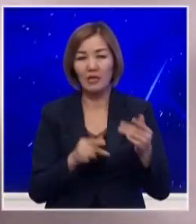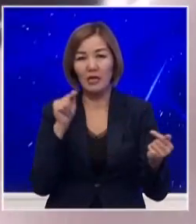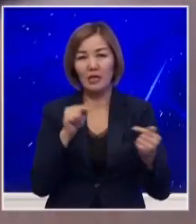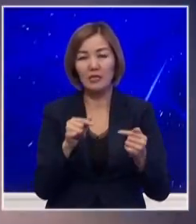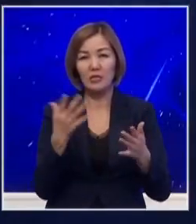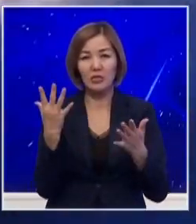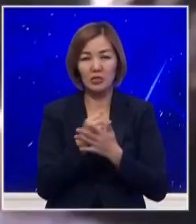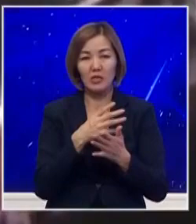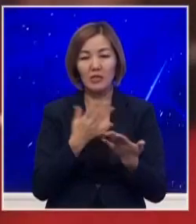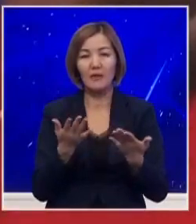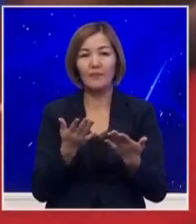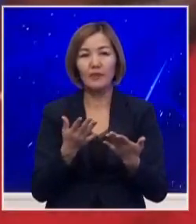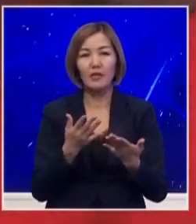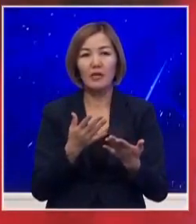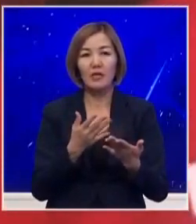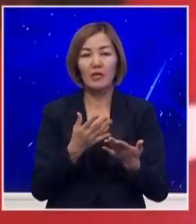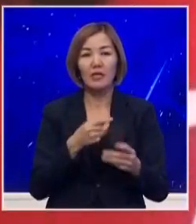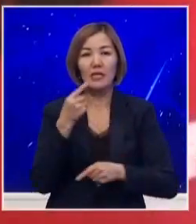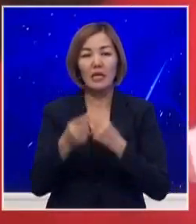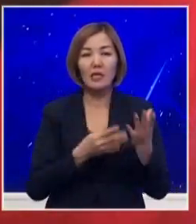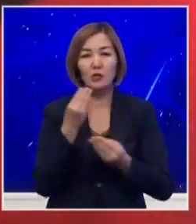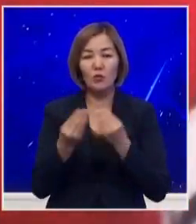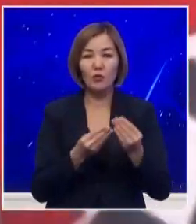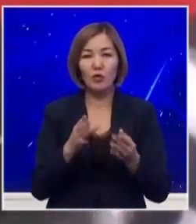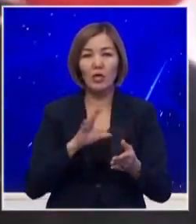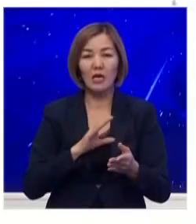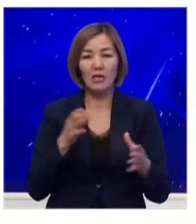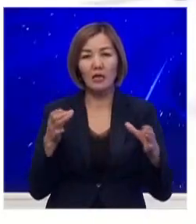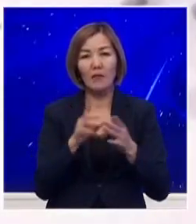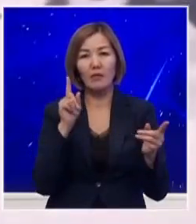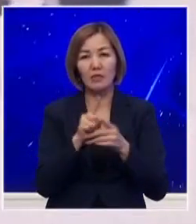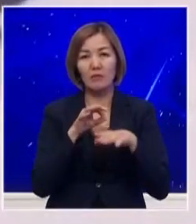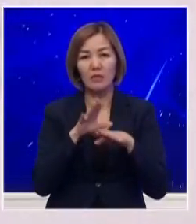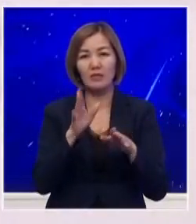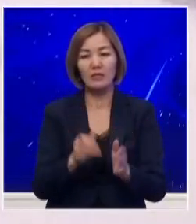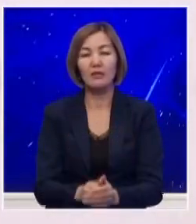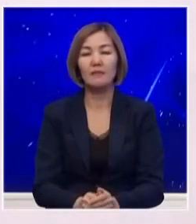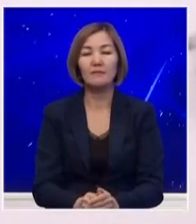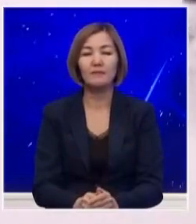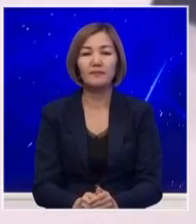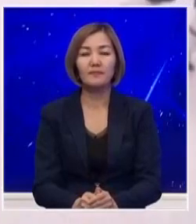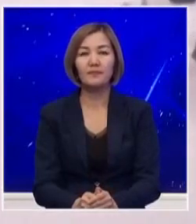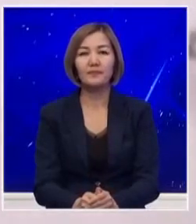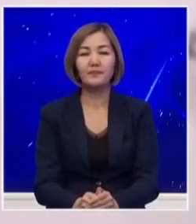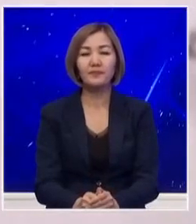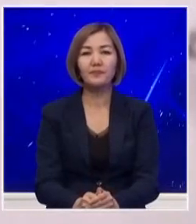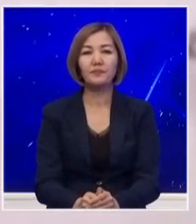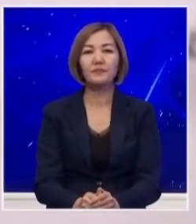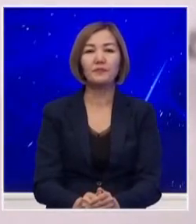пайдасына. Ғалым Мәмбеталиевтің шәкірттері келесі ойынын Канадамен өткізеді. Жарқын Нұрланұлы, Жетісу телеарнасы.